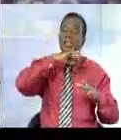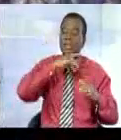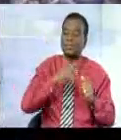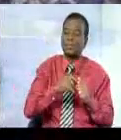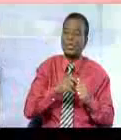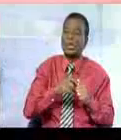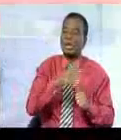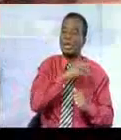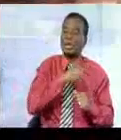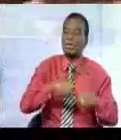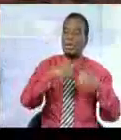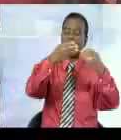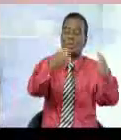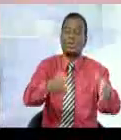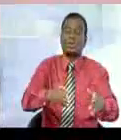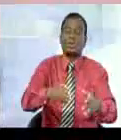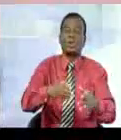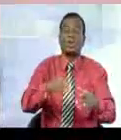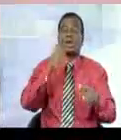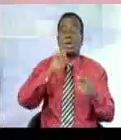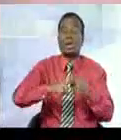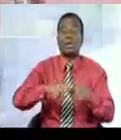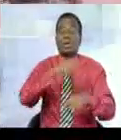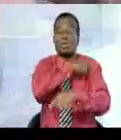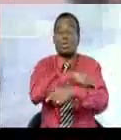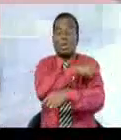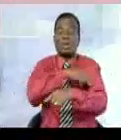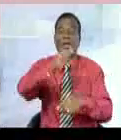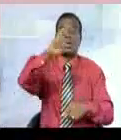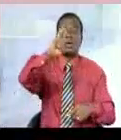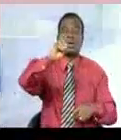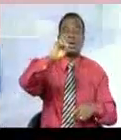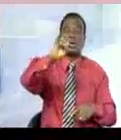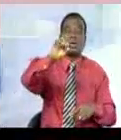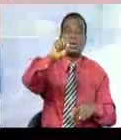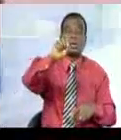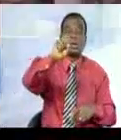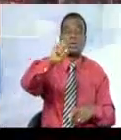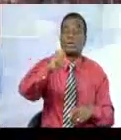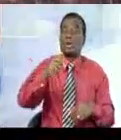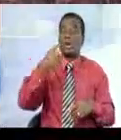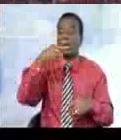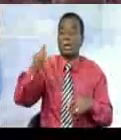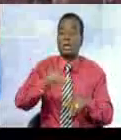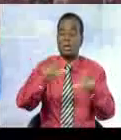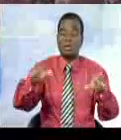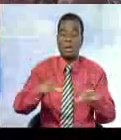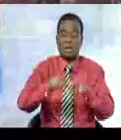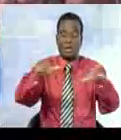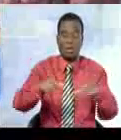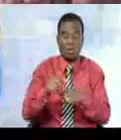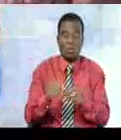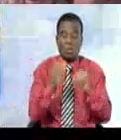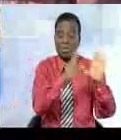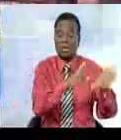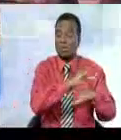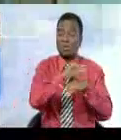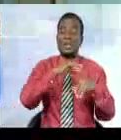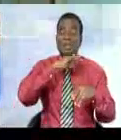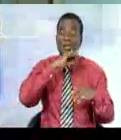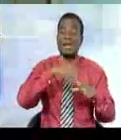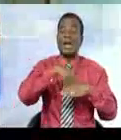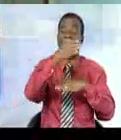sanitaires sera offert au district sanitaire d'Abouasso qui aura en son sein une cellule focale en hygiène hospitalière, après